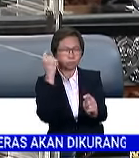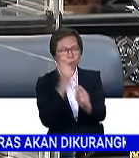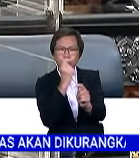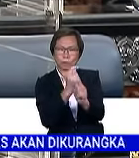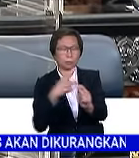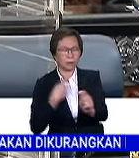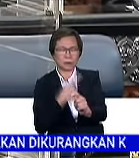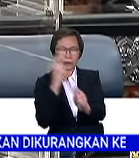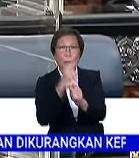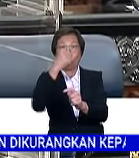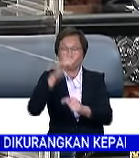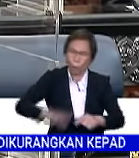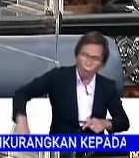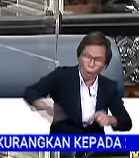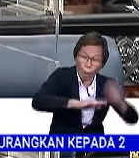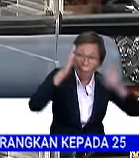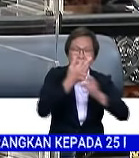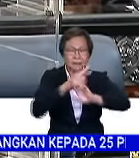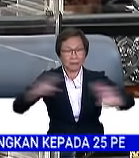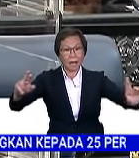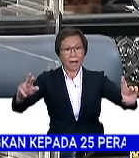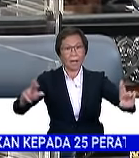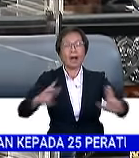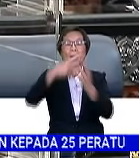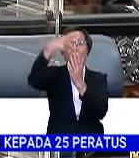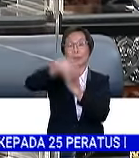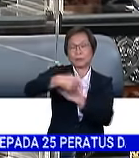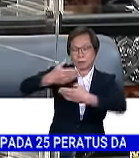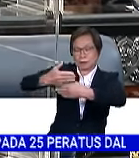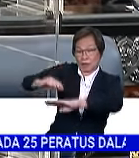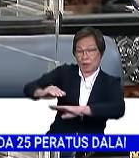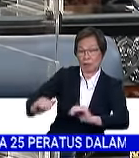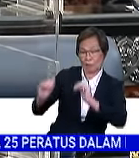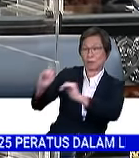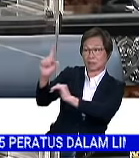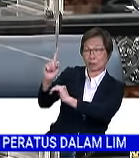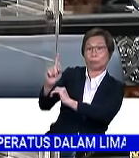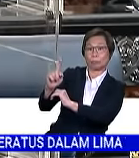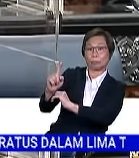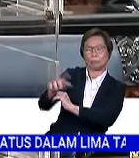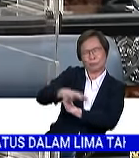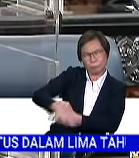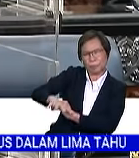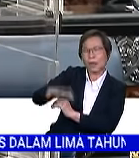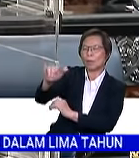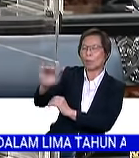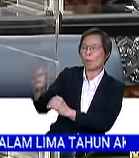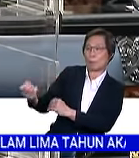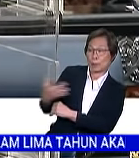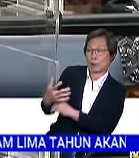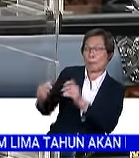negara. Jadi kita harap dengan siapnya projek jendela fasa 1 sekurang-kurangnya, jadi masalah yang berhormat bangkitkan